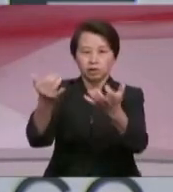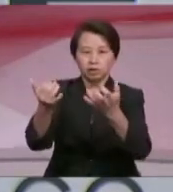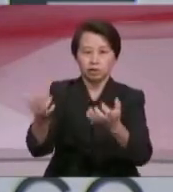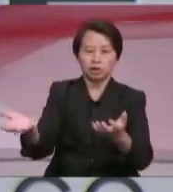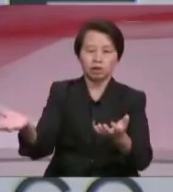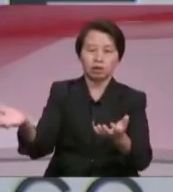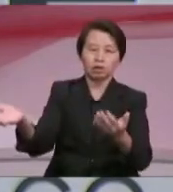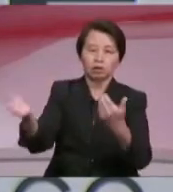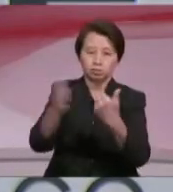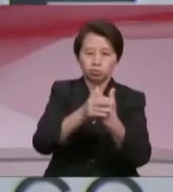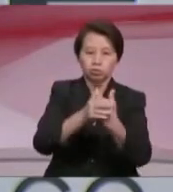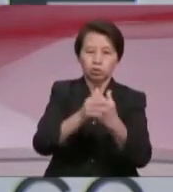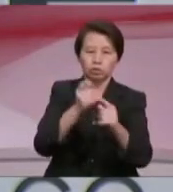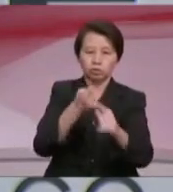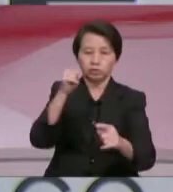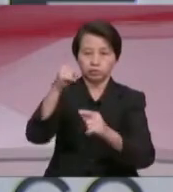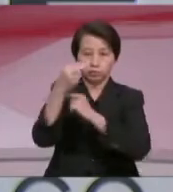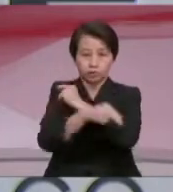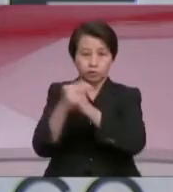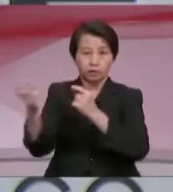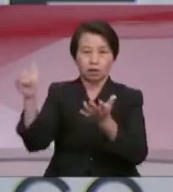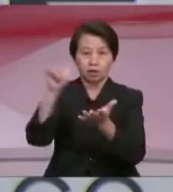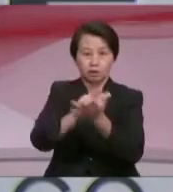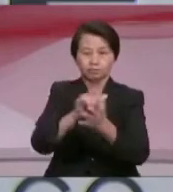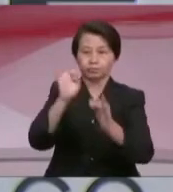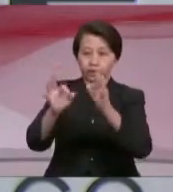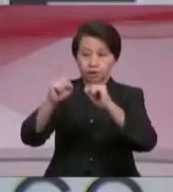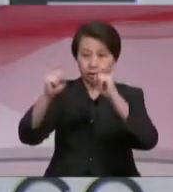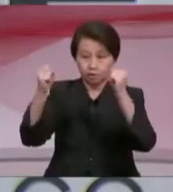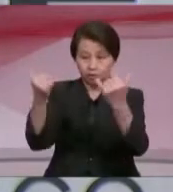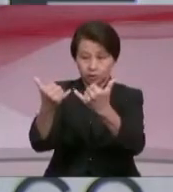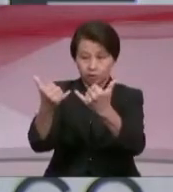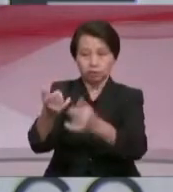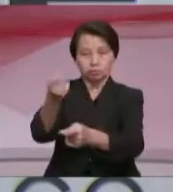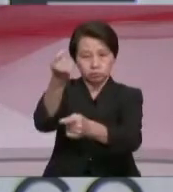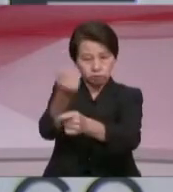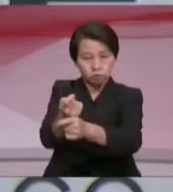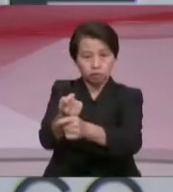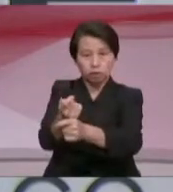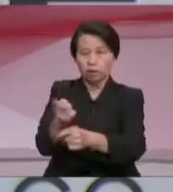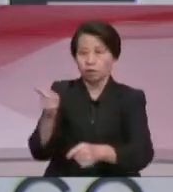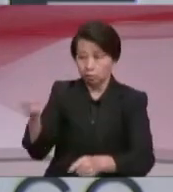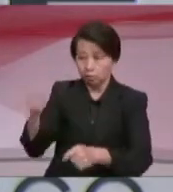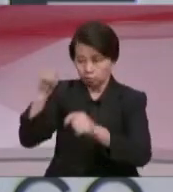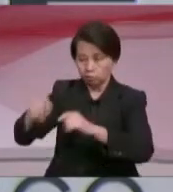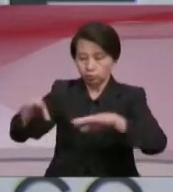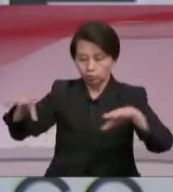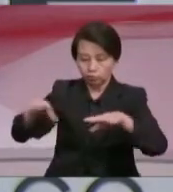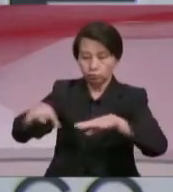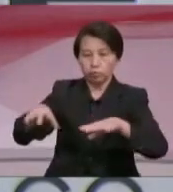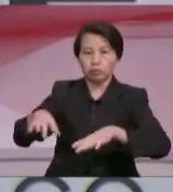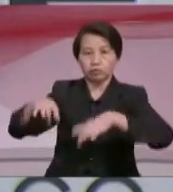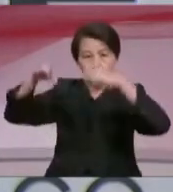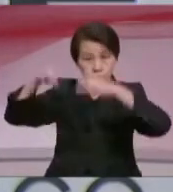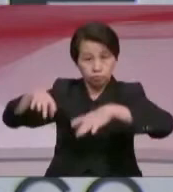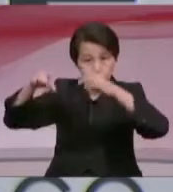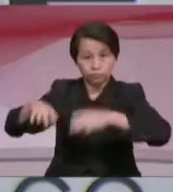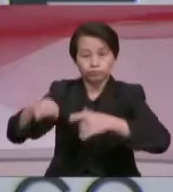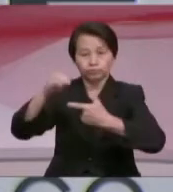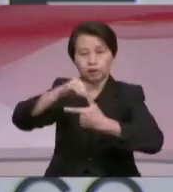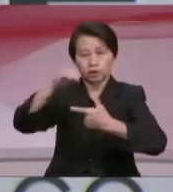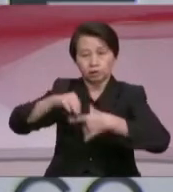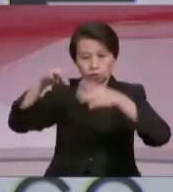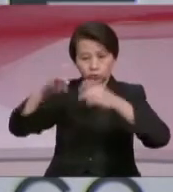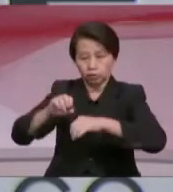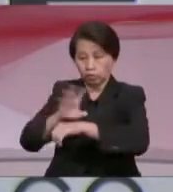pada sesuatu negara, kalau syarikat penerbangan menetapkan mereka perlu menjalani saringan ataupun